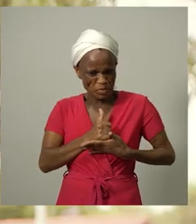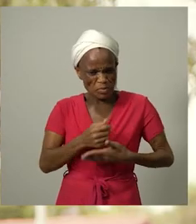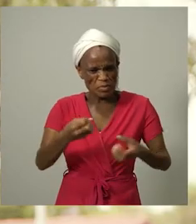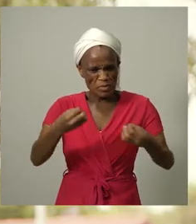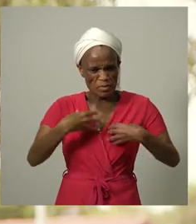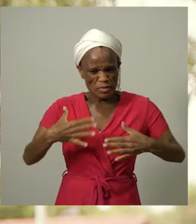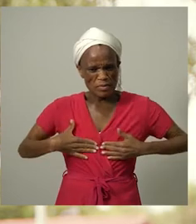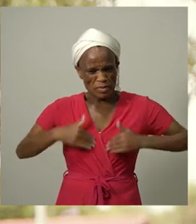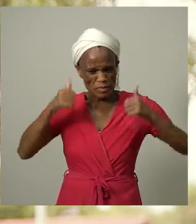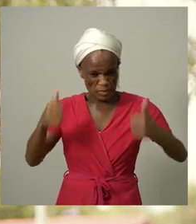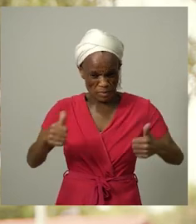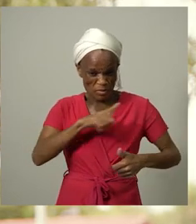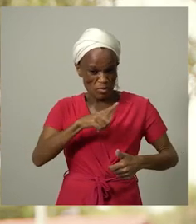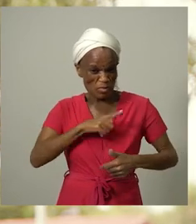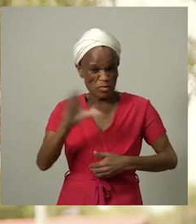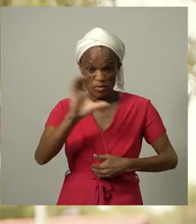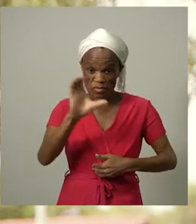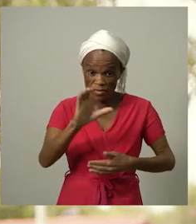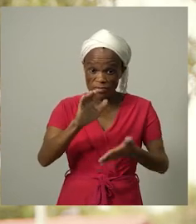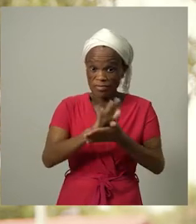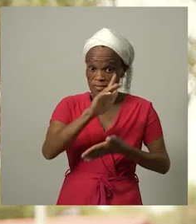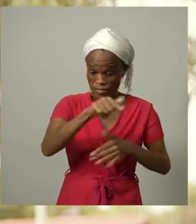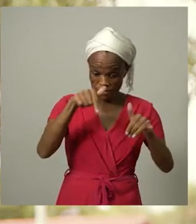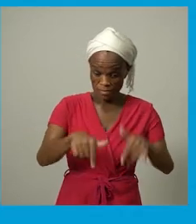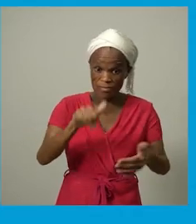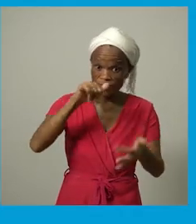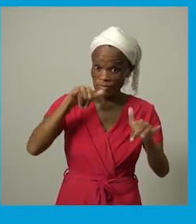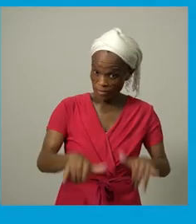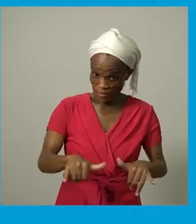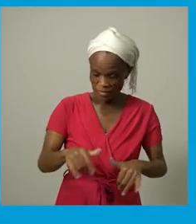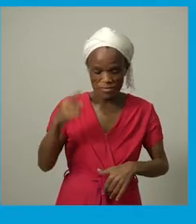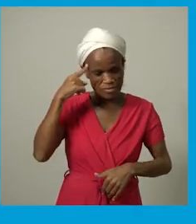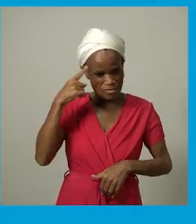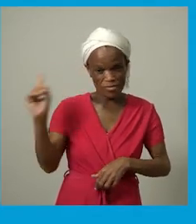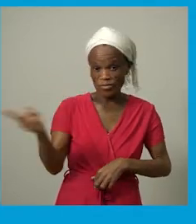So ngifisa ukuthi nje ingathi uma ufika sonke siwuthathe.